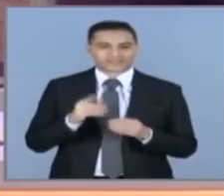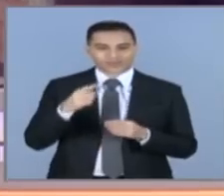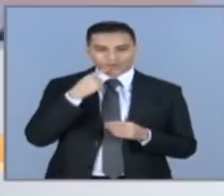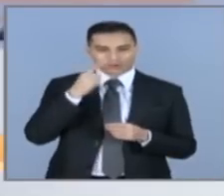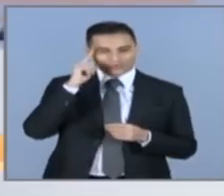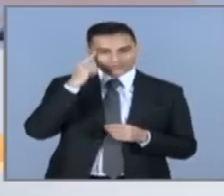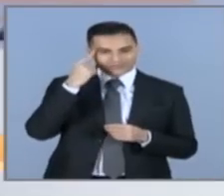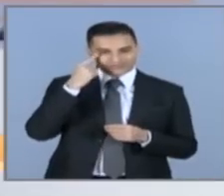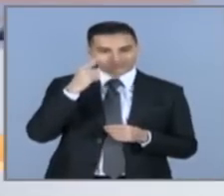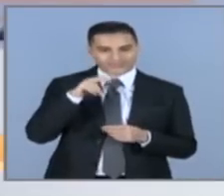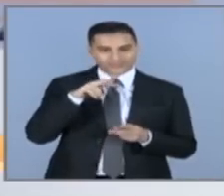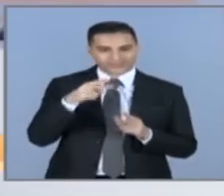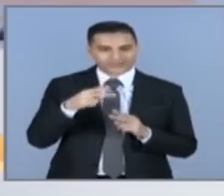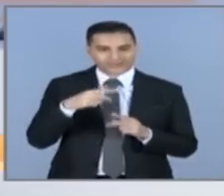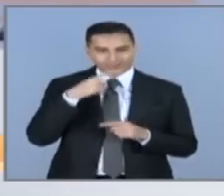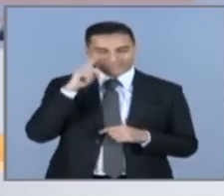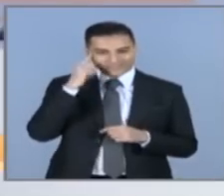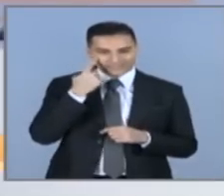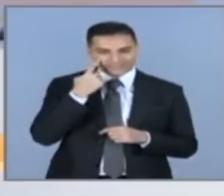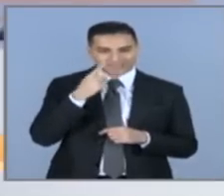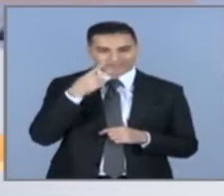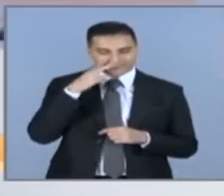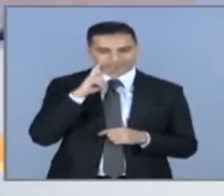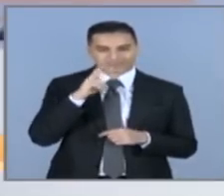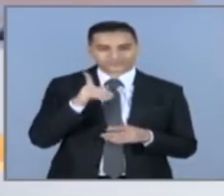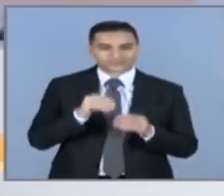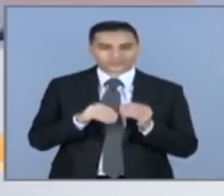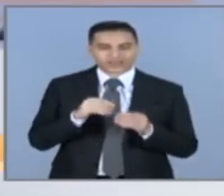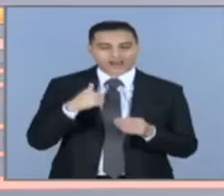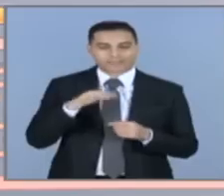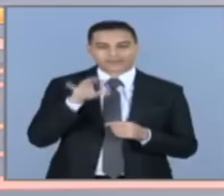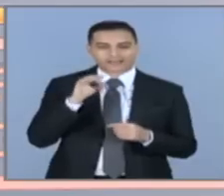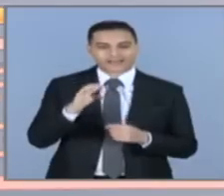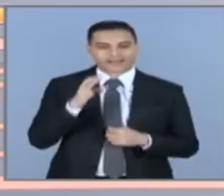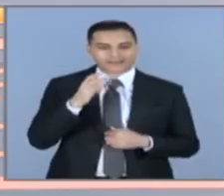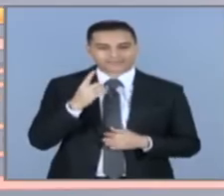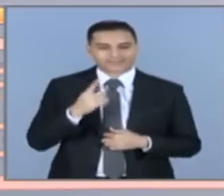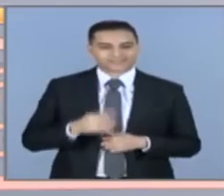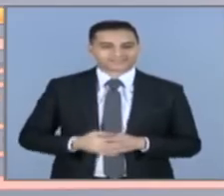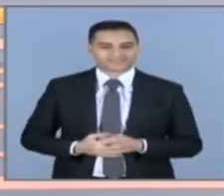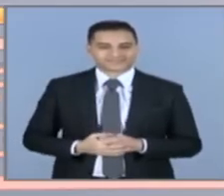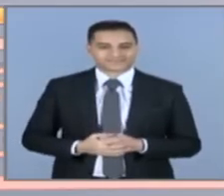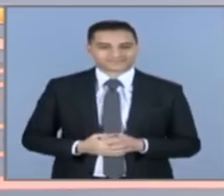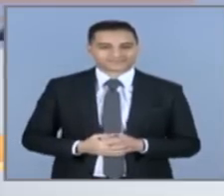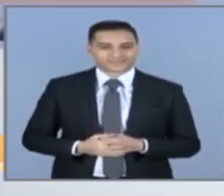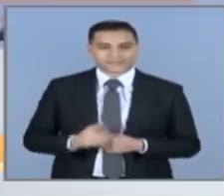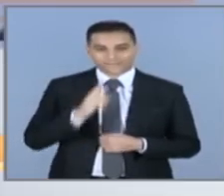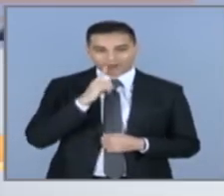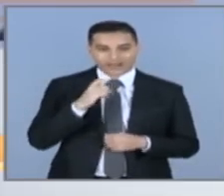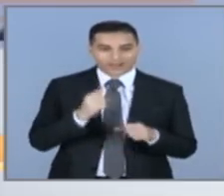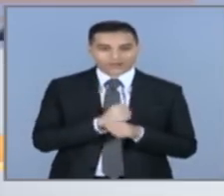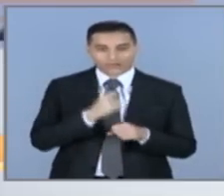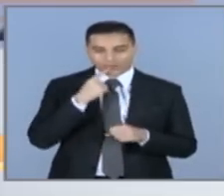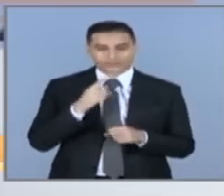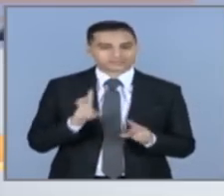قلت القدس وبعدين فلسطين. للأسف الشديد احنا بناخد ايه؟ الإجابة الأولى. صح. ولكن لو كنت